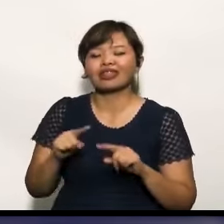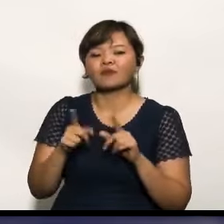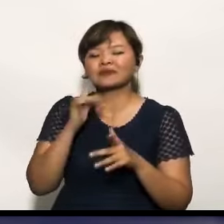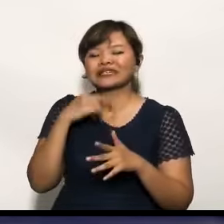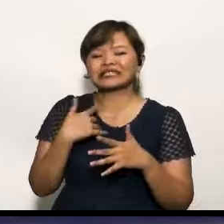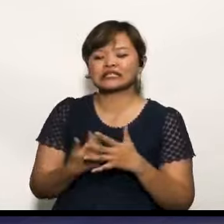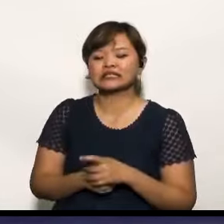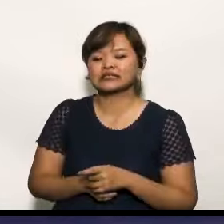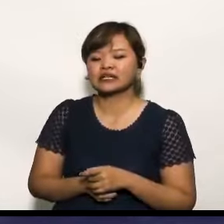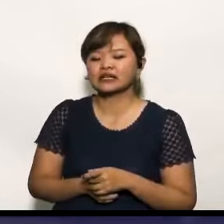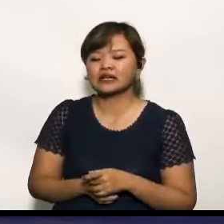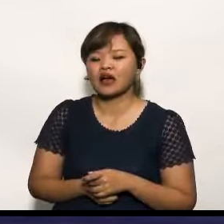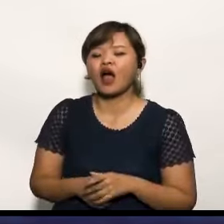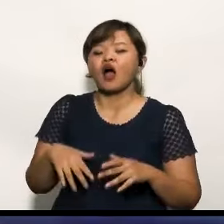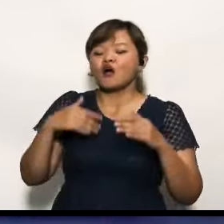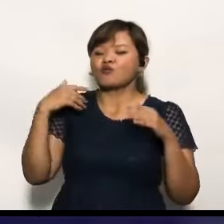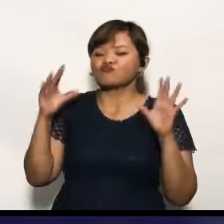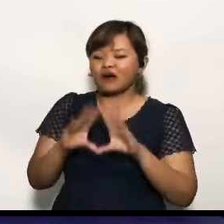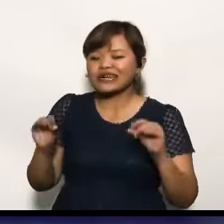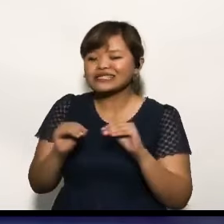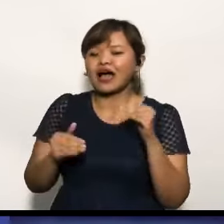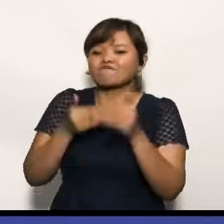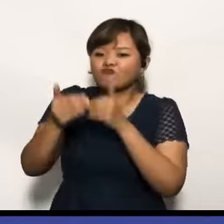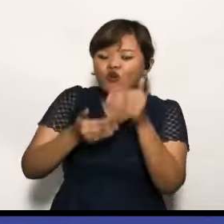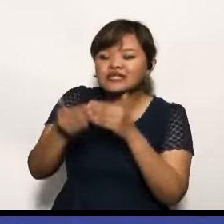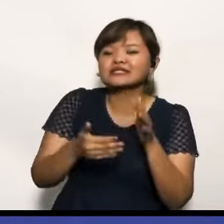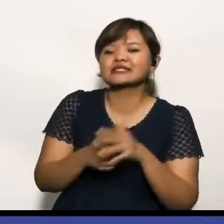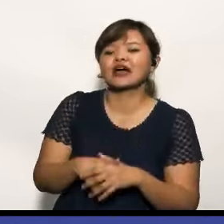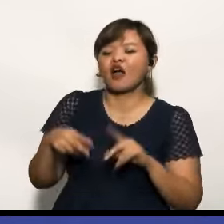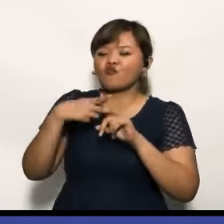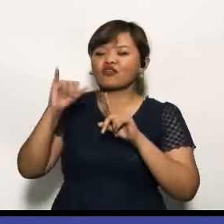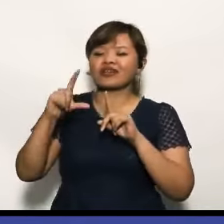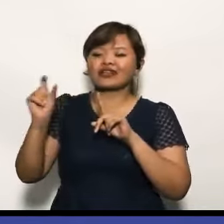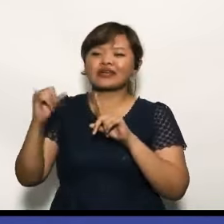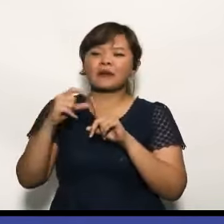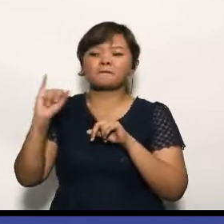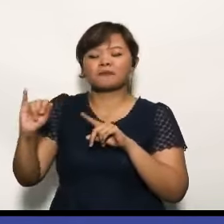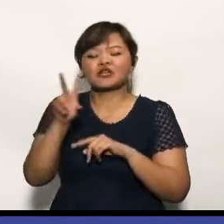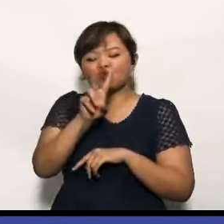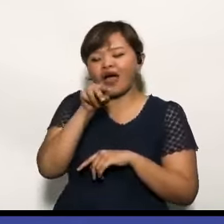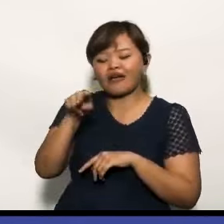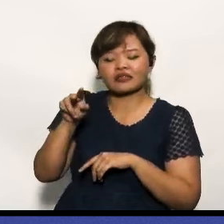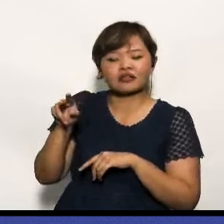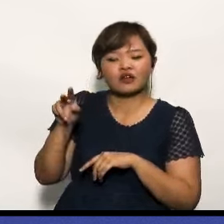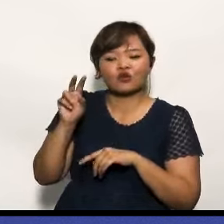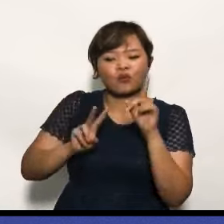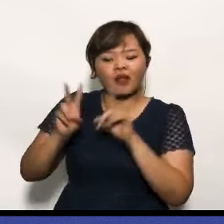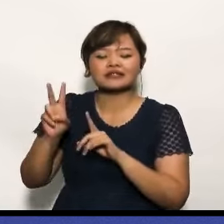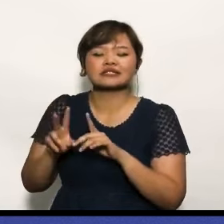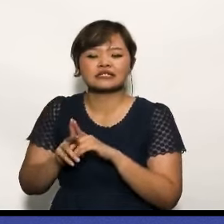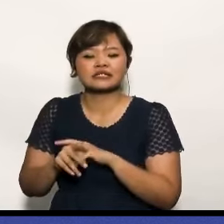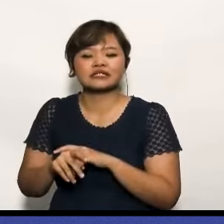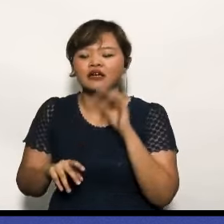So seperti title-nya, Work in Progress. Filipi 2 ayat 12b sampai 13, dikatakan,